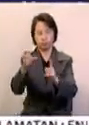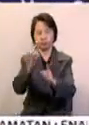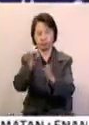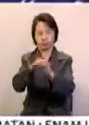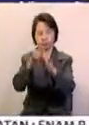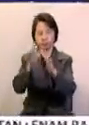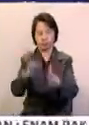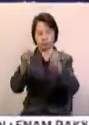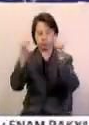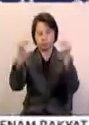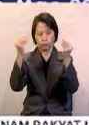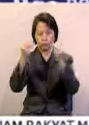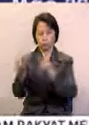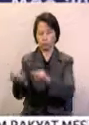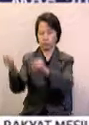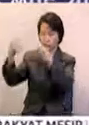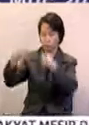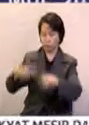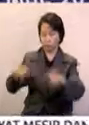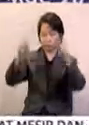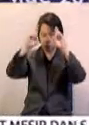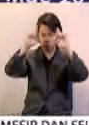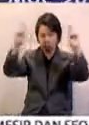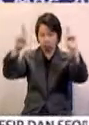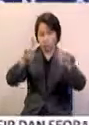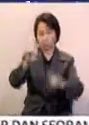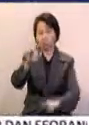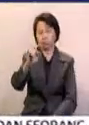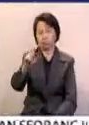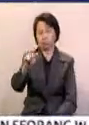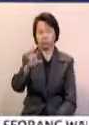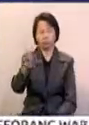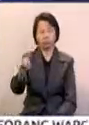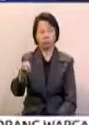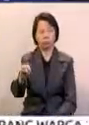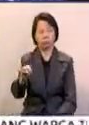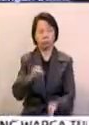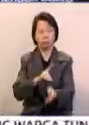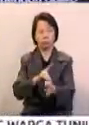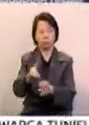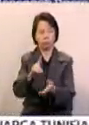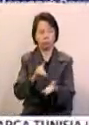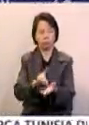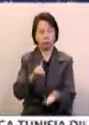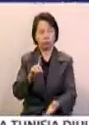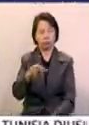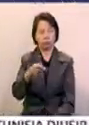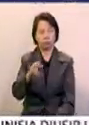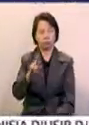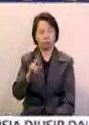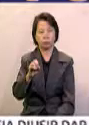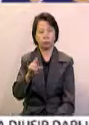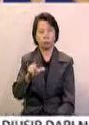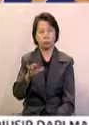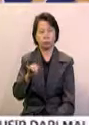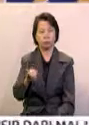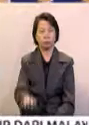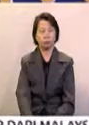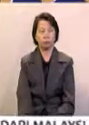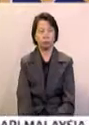bahagian pada Majlis yang turut dihadiri Rektor uitm cawangan Kelantan Profesor Madia Dr Tuan Mohamad Rosli Tuan Hassan